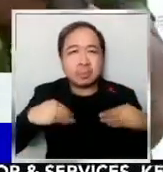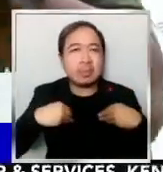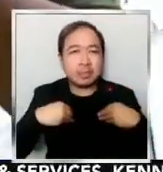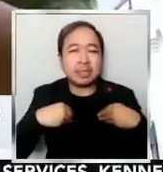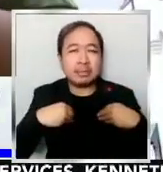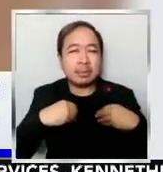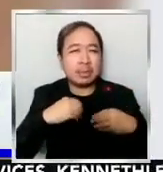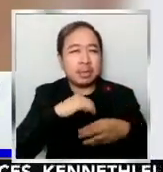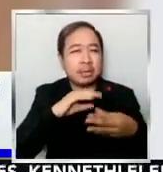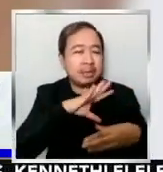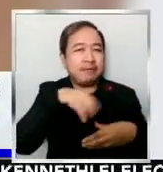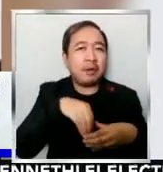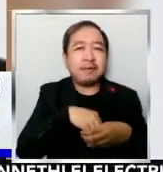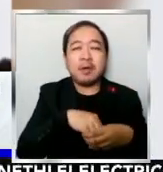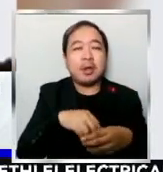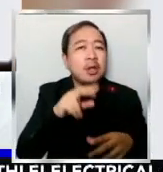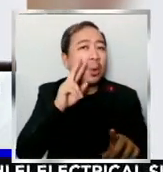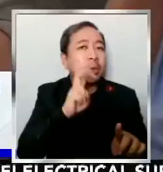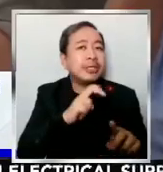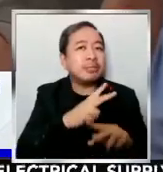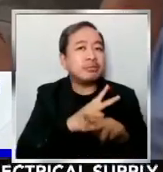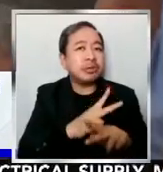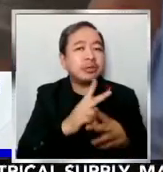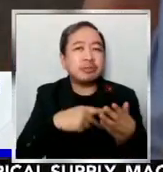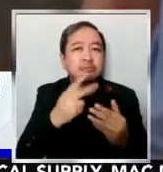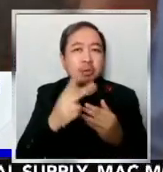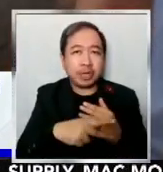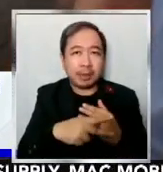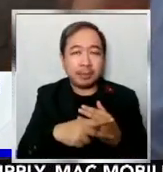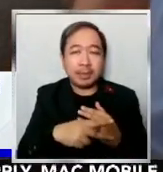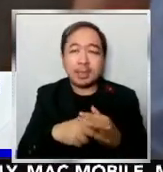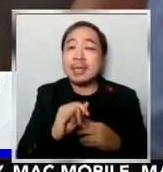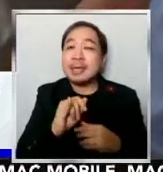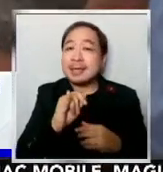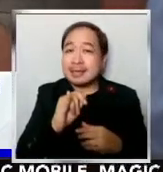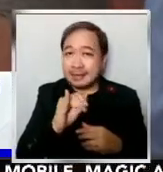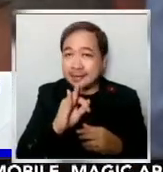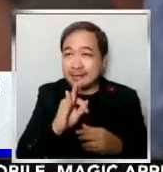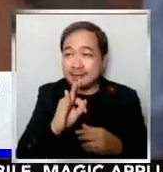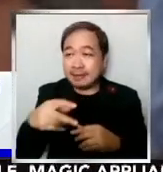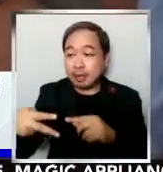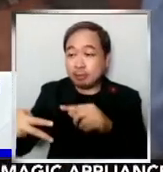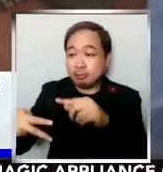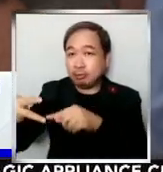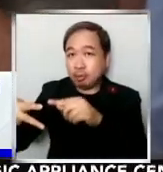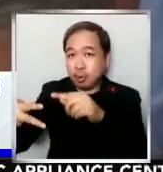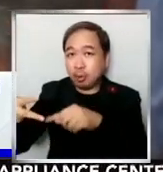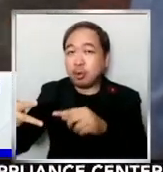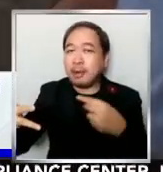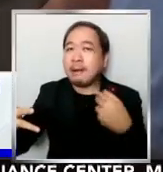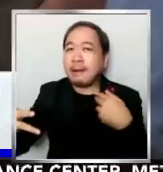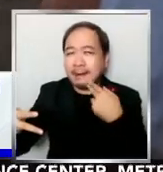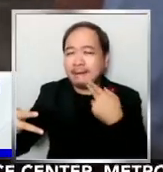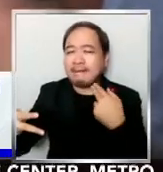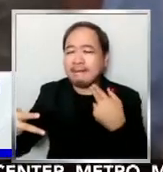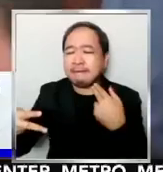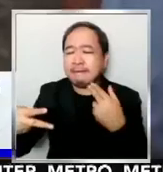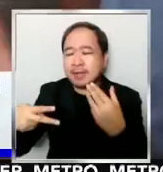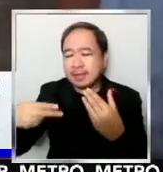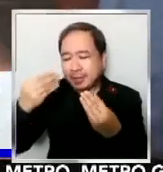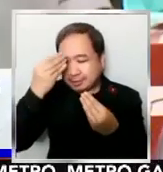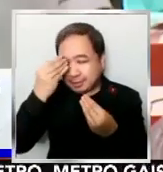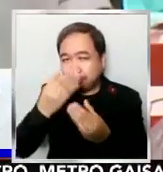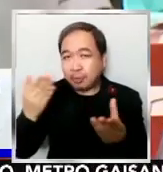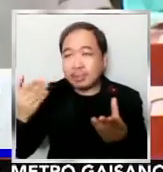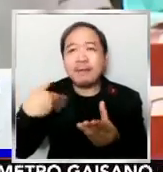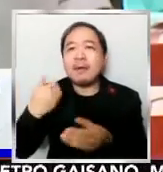Bantag at Superintendent Ricardo Zulueta kung sabihin ng mga ito na may mas mataas pang taong nag-utos sa kanila para ipapatay si